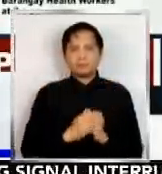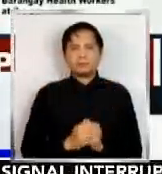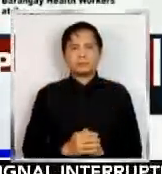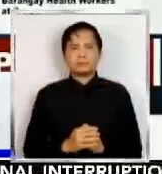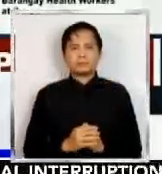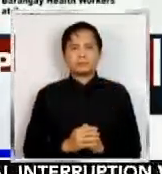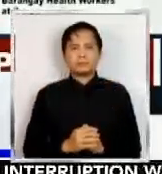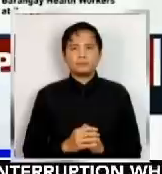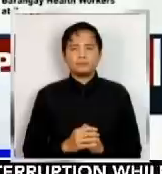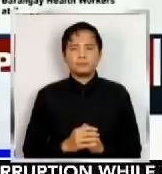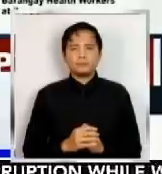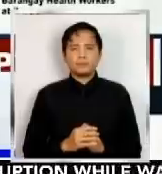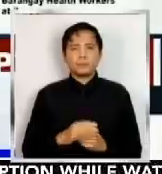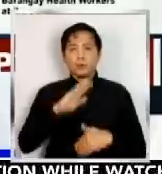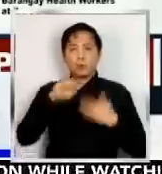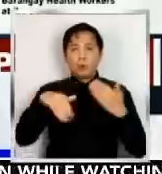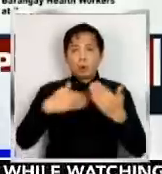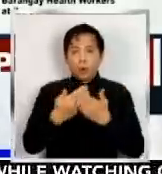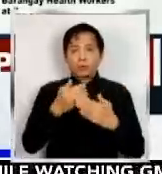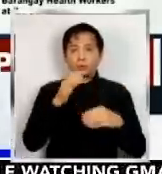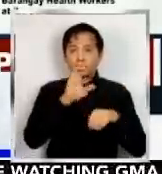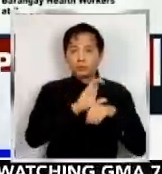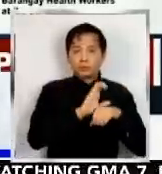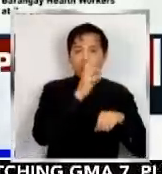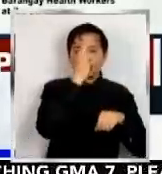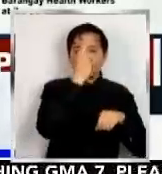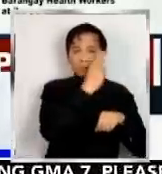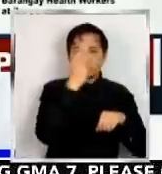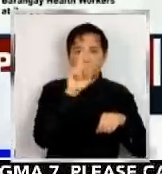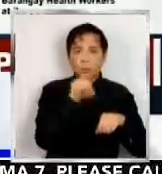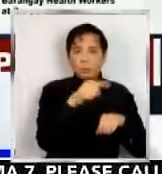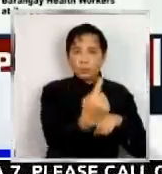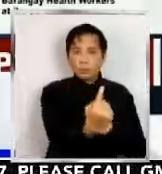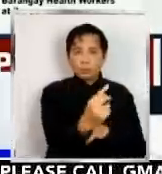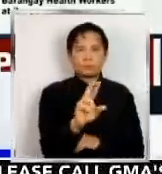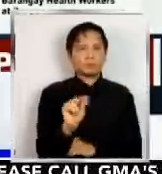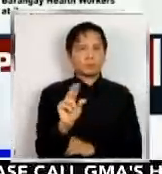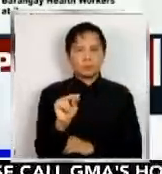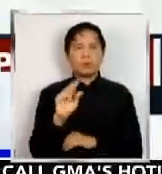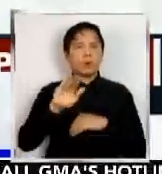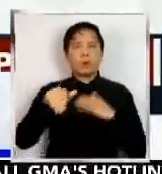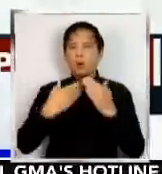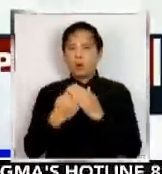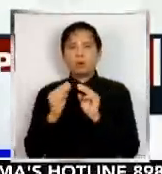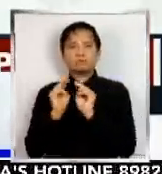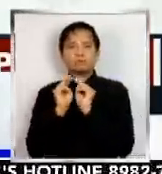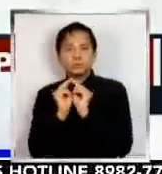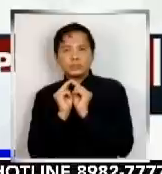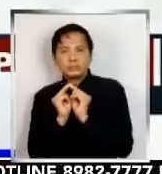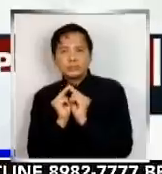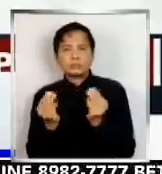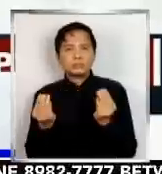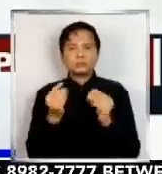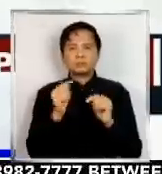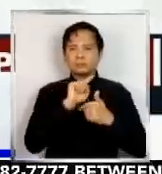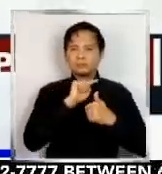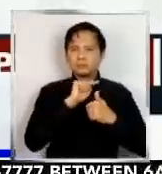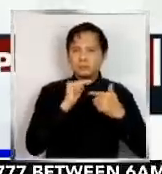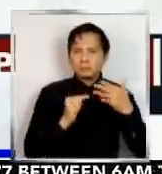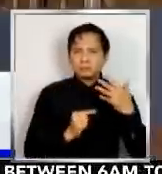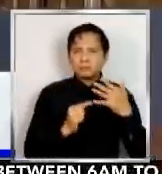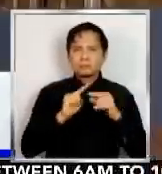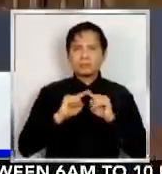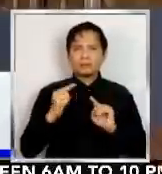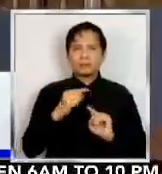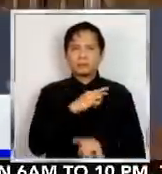pananampalataya, kasama na rin po ating mga kapatid na Muslim, mga Shinto, po pwede pong once a day, 10% capacity, April 1 to April